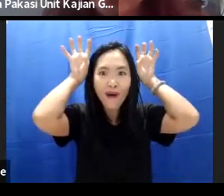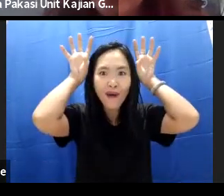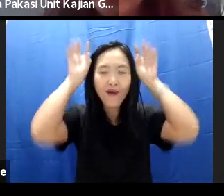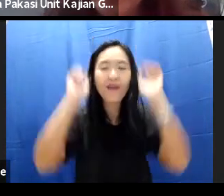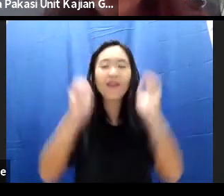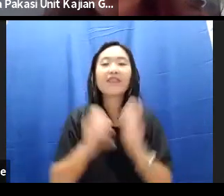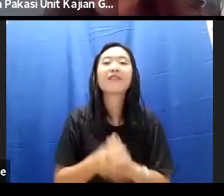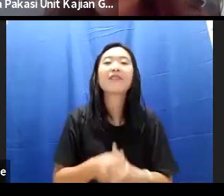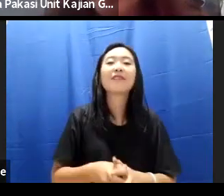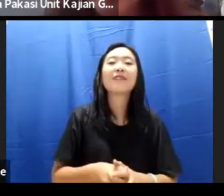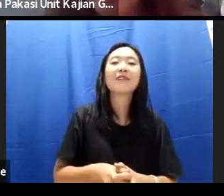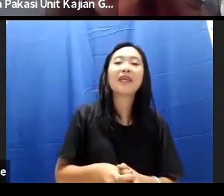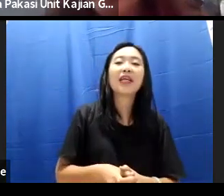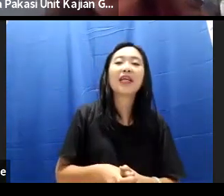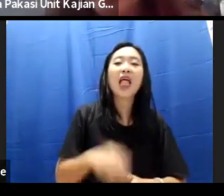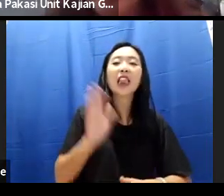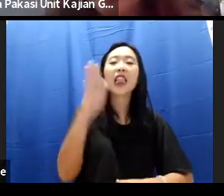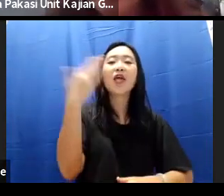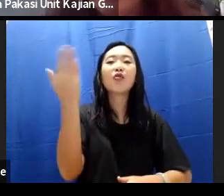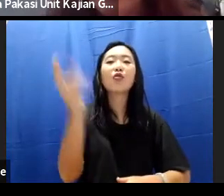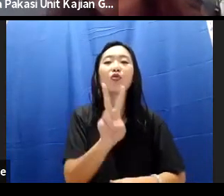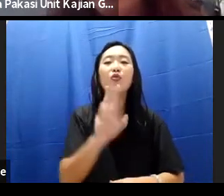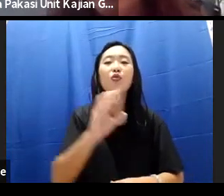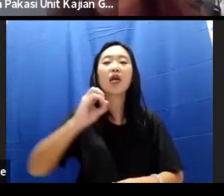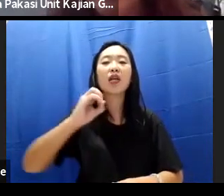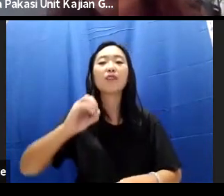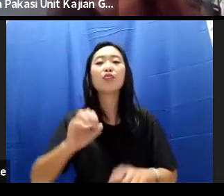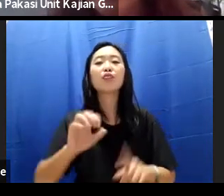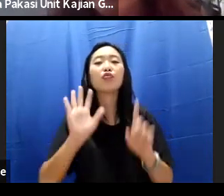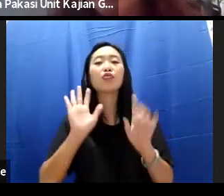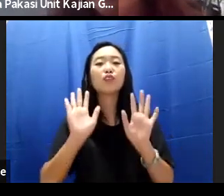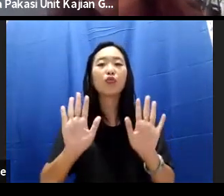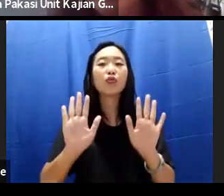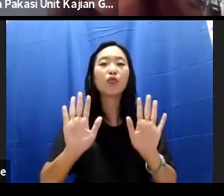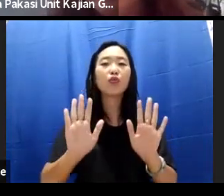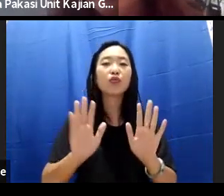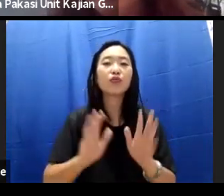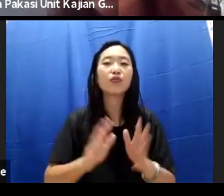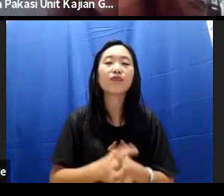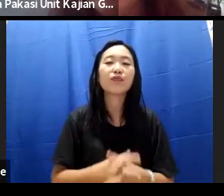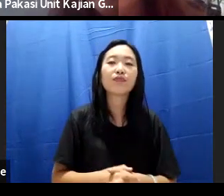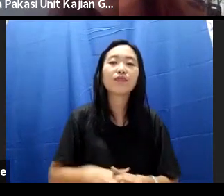di 2010 bersama Eka Kurniawan dan Ugoran Prasad.